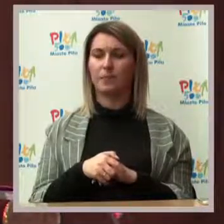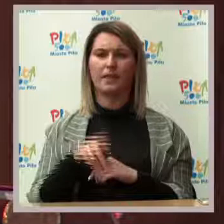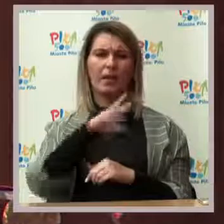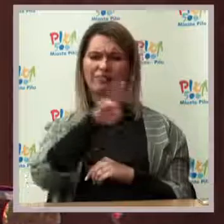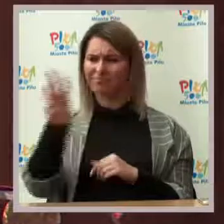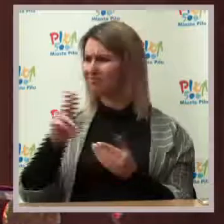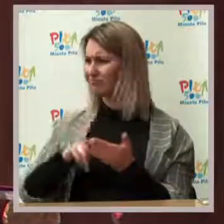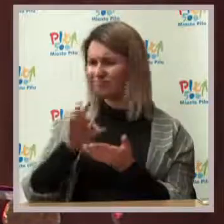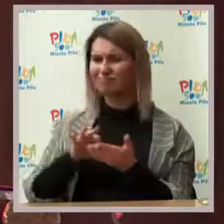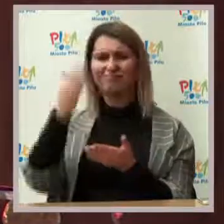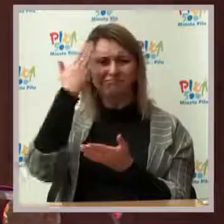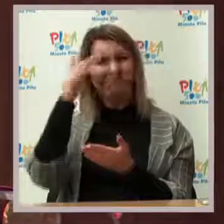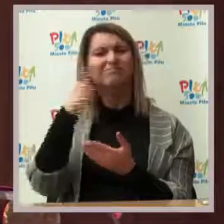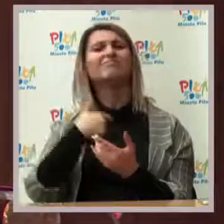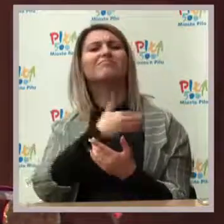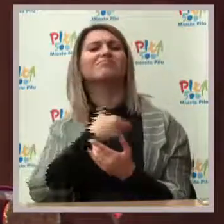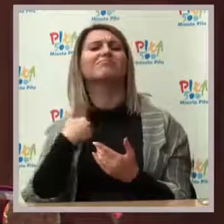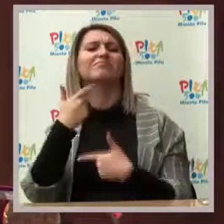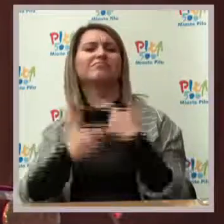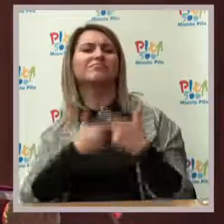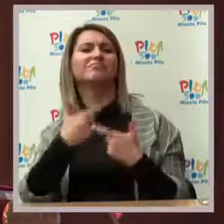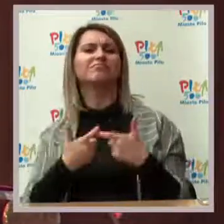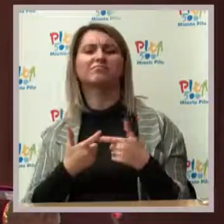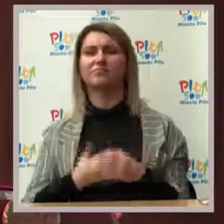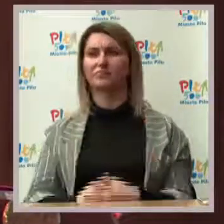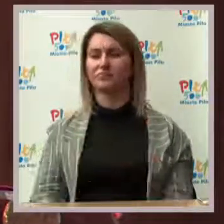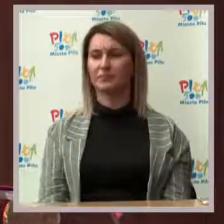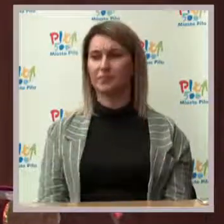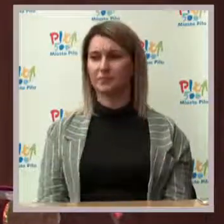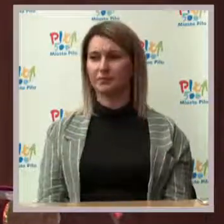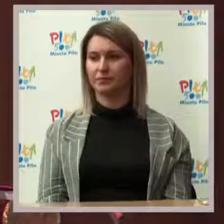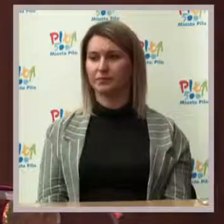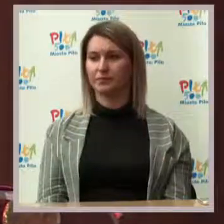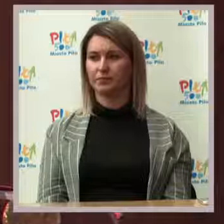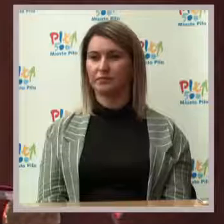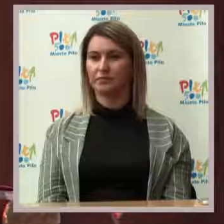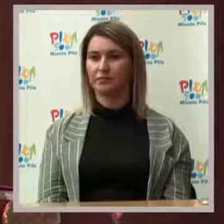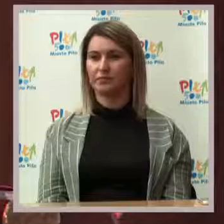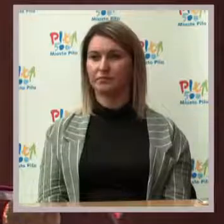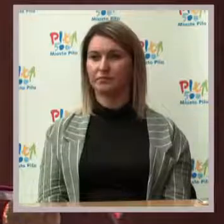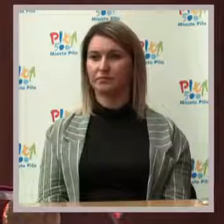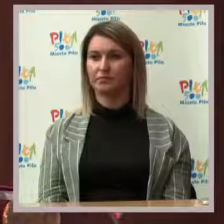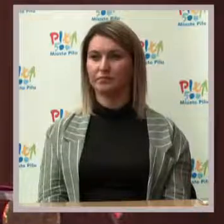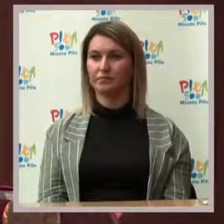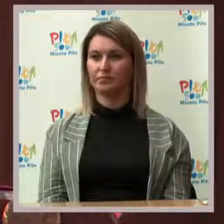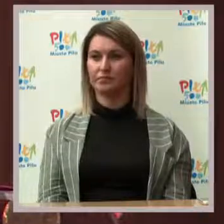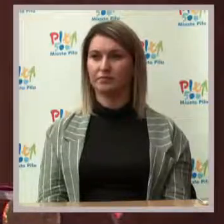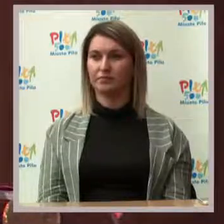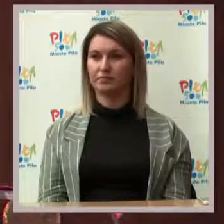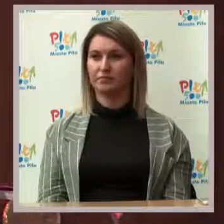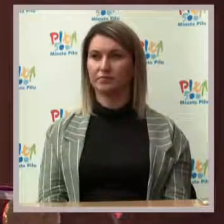te środki, które w przeszłości były dane i liczymy, że również nie, być może nie będzie